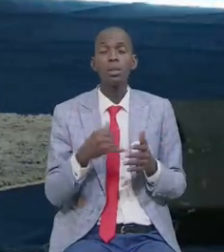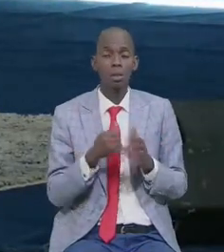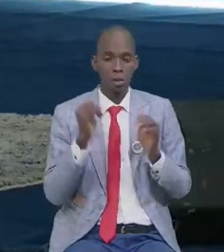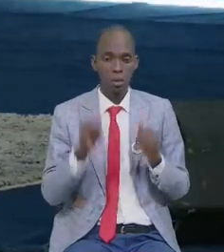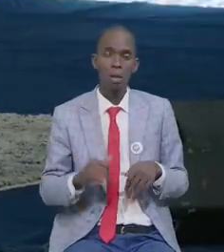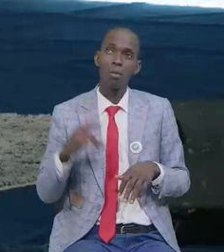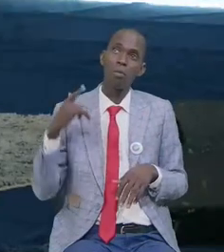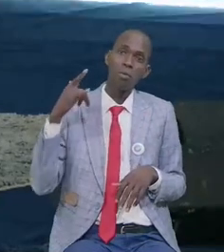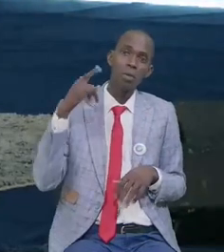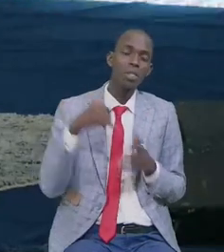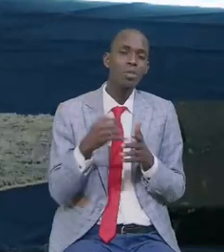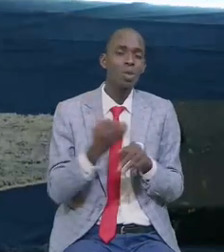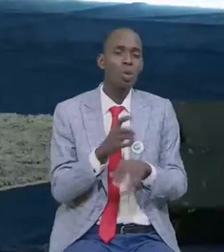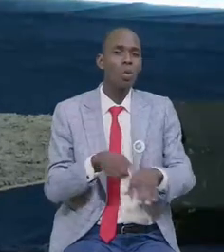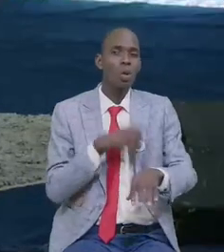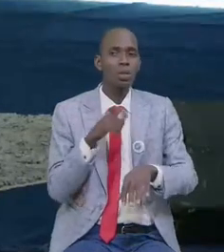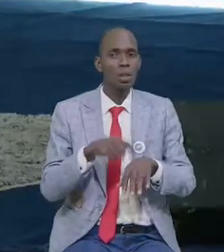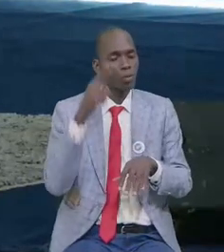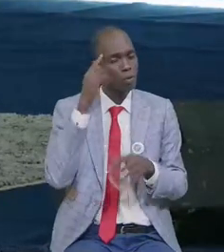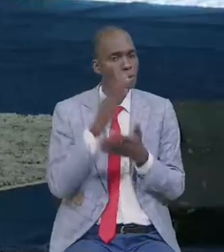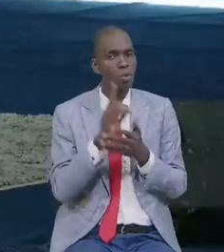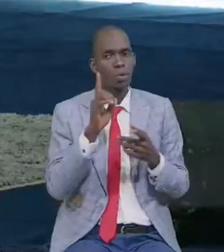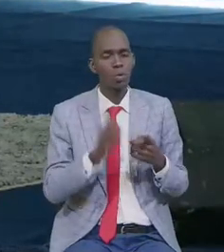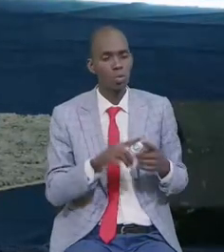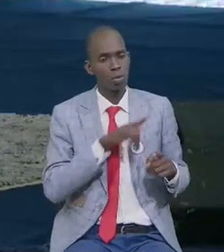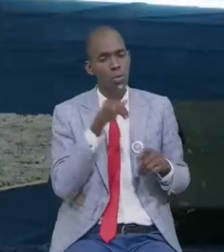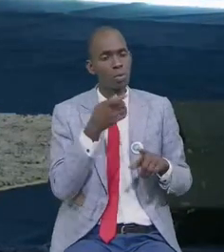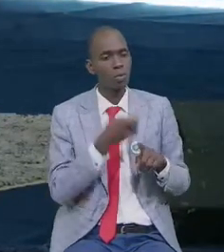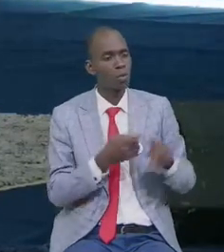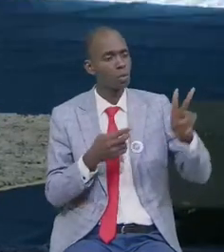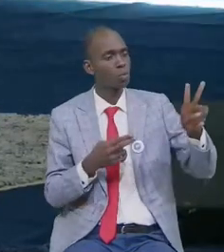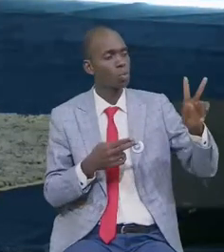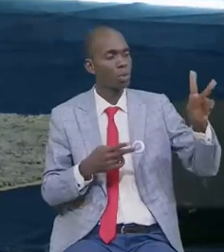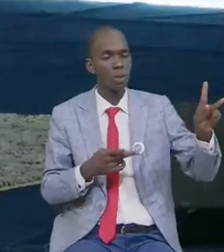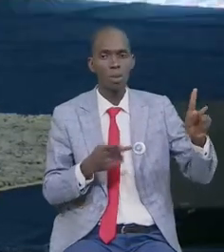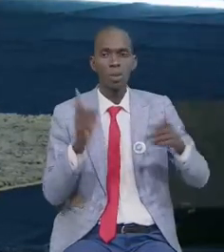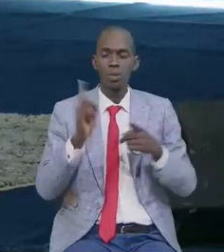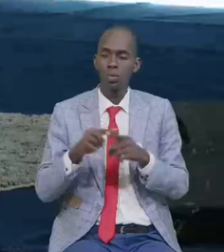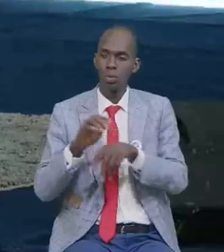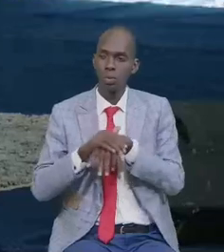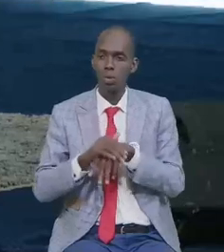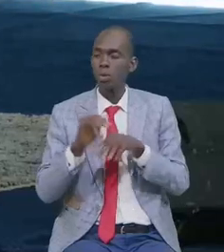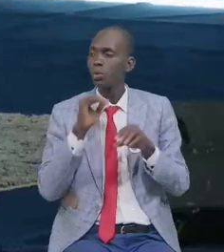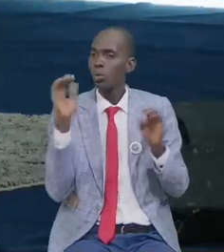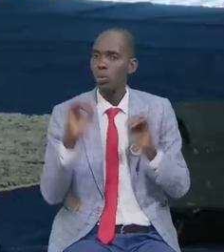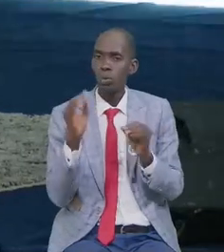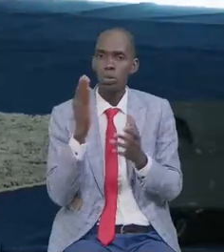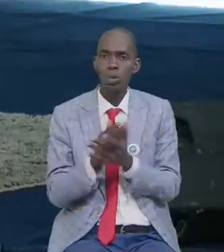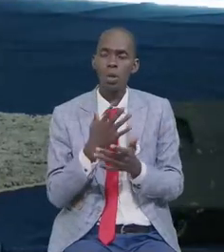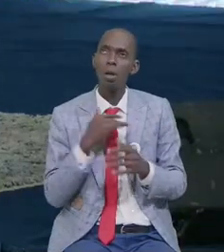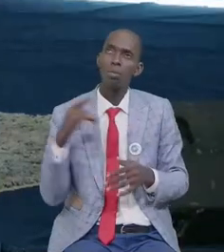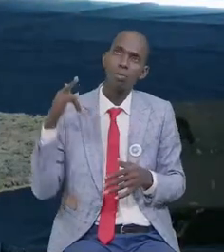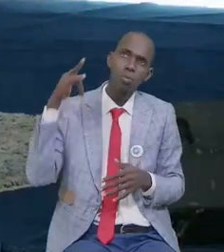Et il a pris du temps pour que quelqu'un quitte de New York à Londres, sans arrêt, seulement en